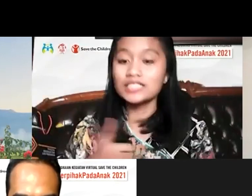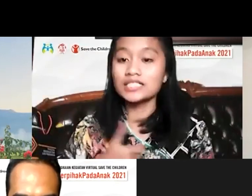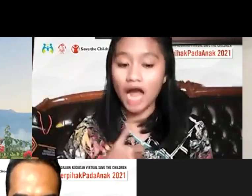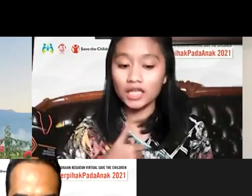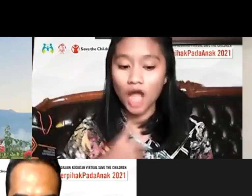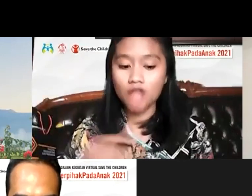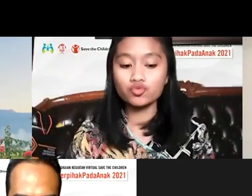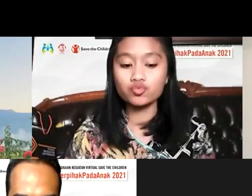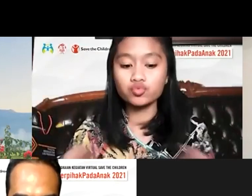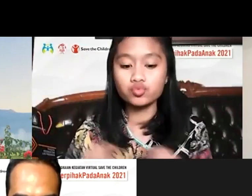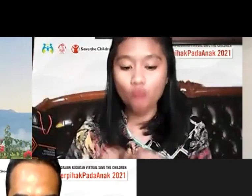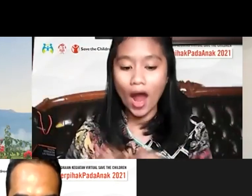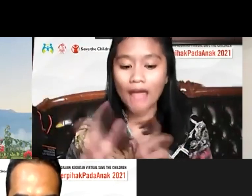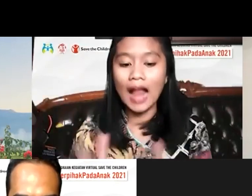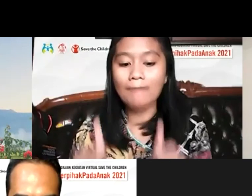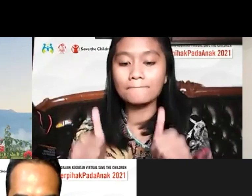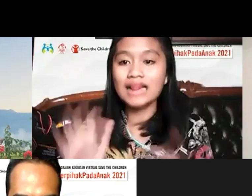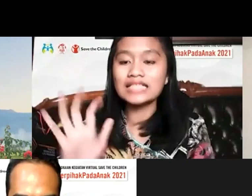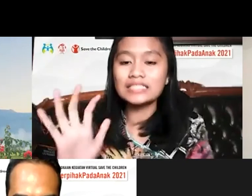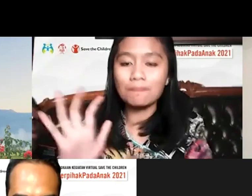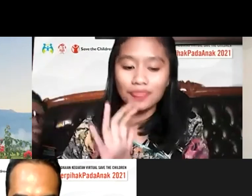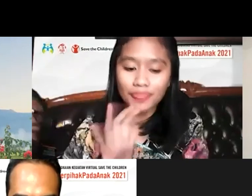saya ingin semua teman-teman saya